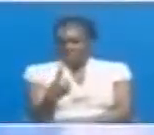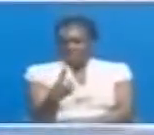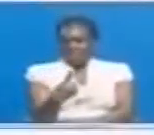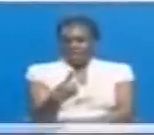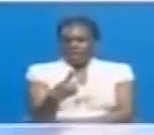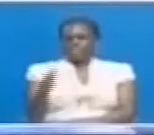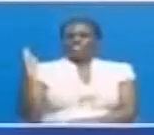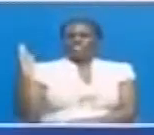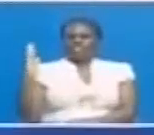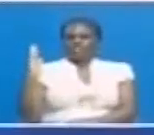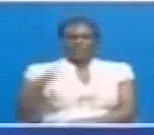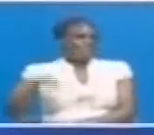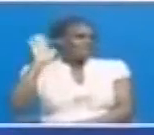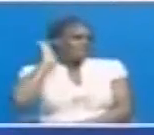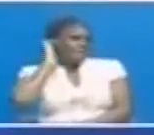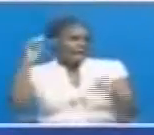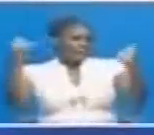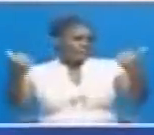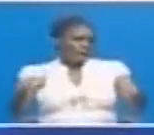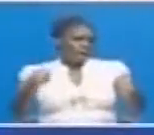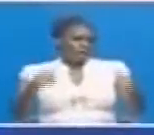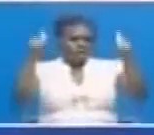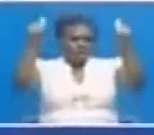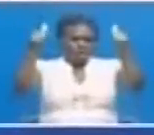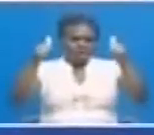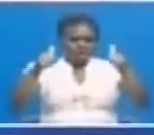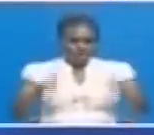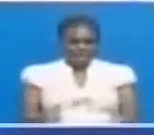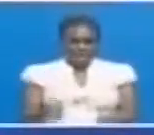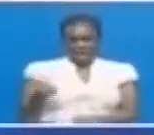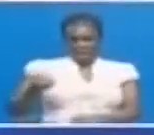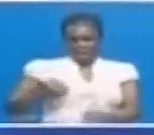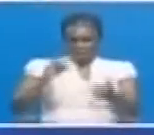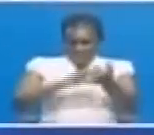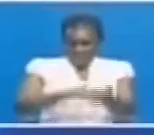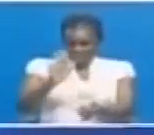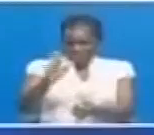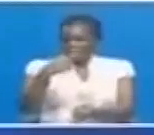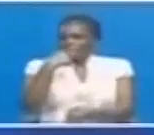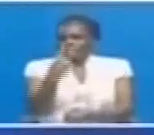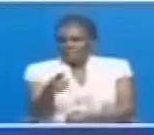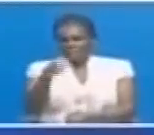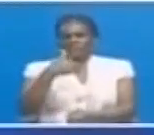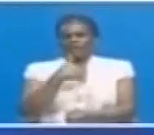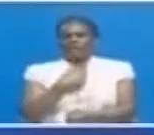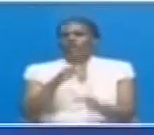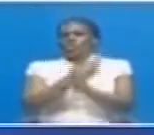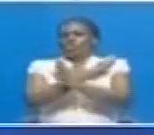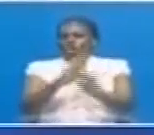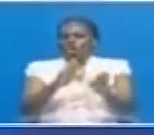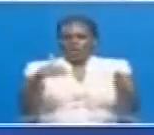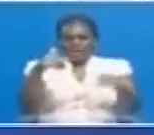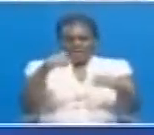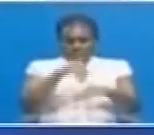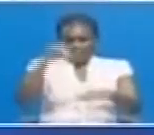ya usalama haikuwa imeelezewa kuhusiana na ilani ya koti ambayo Regina na wakili wake walikiri kuwa nayo. Hakuna